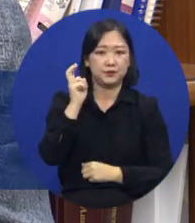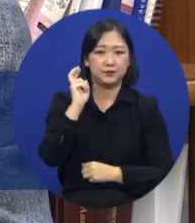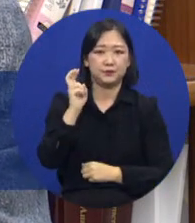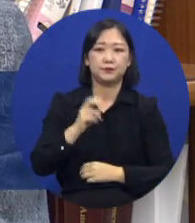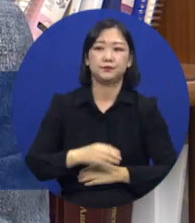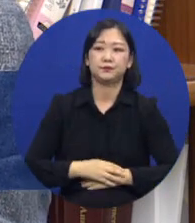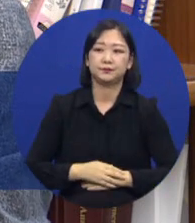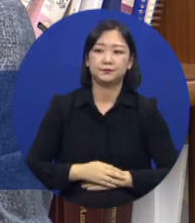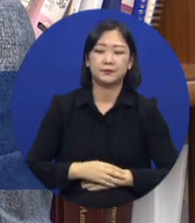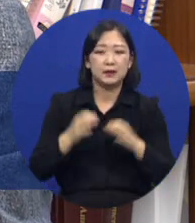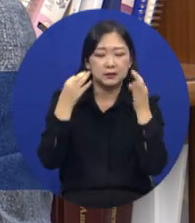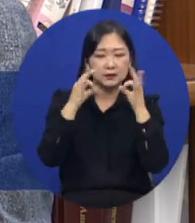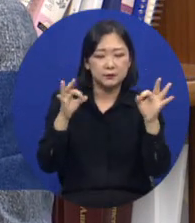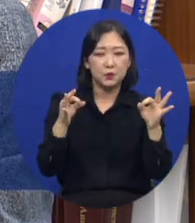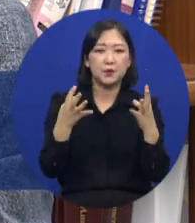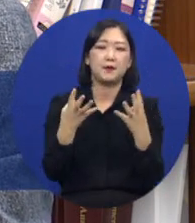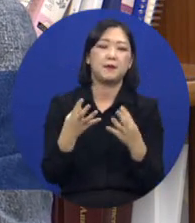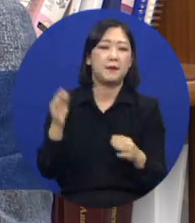제주도에